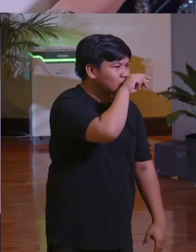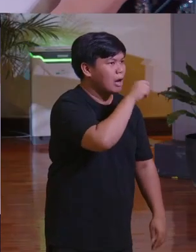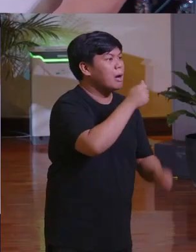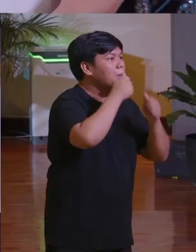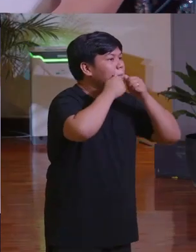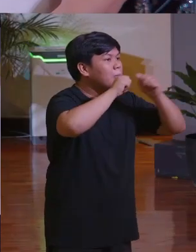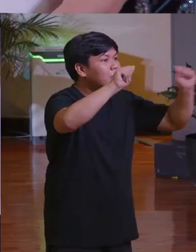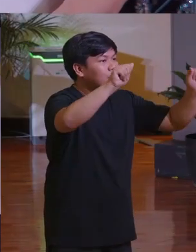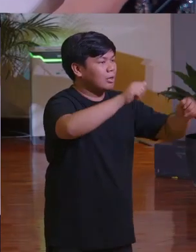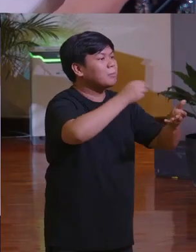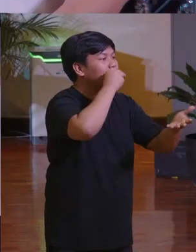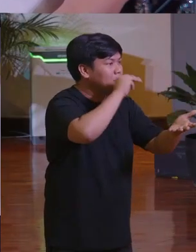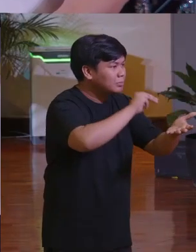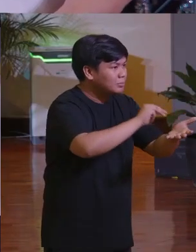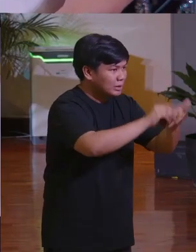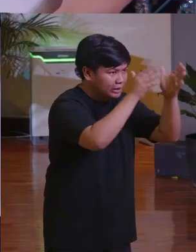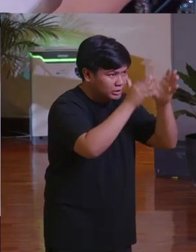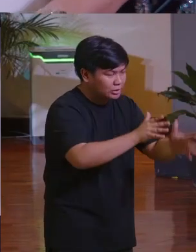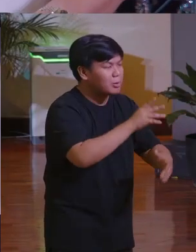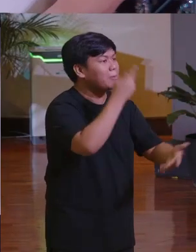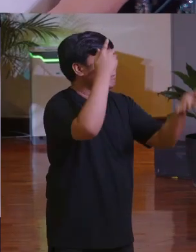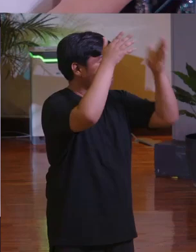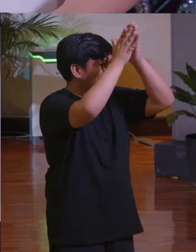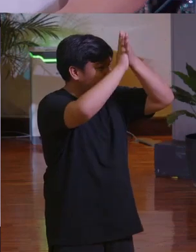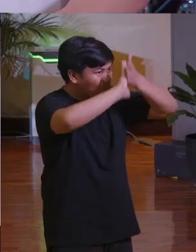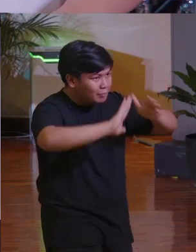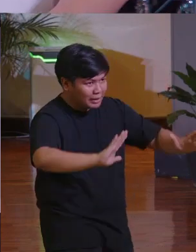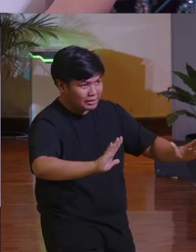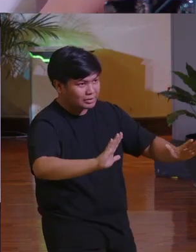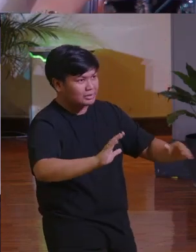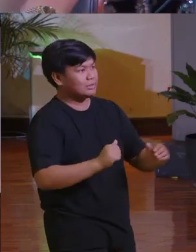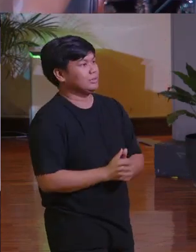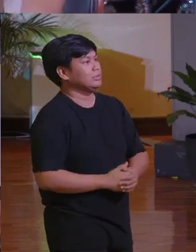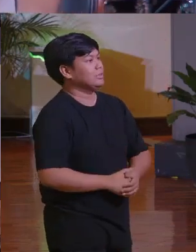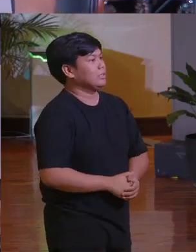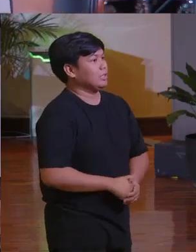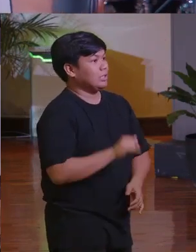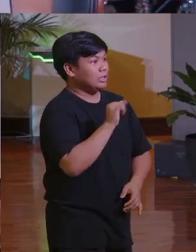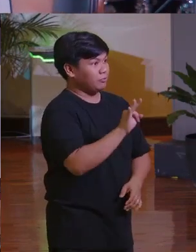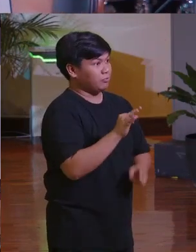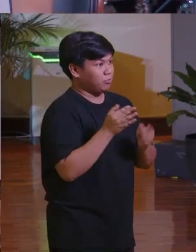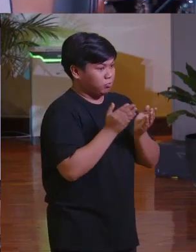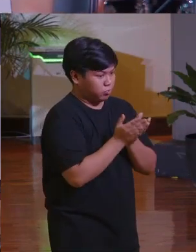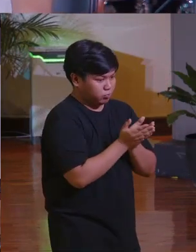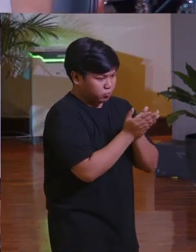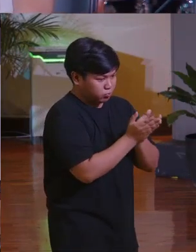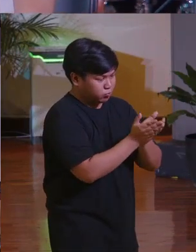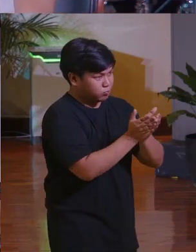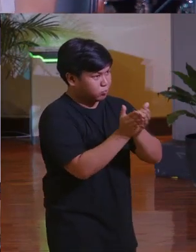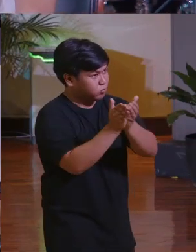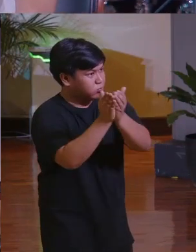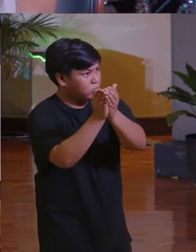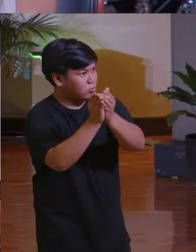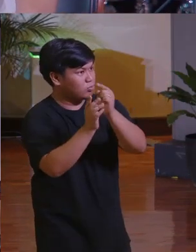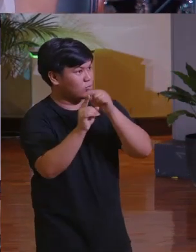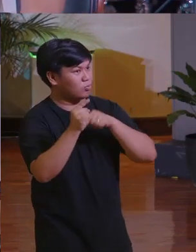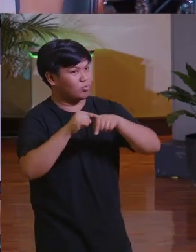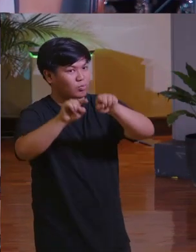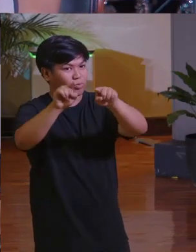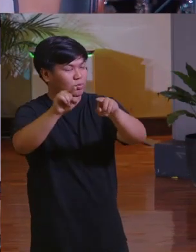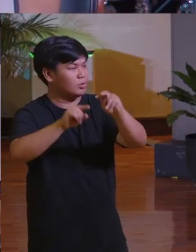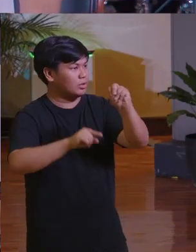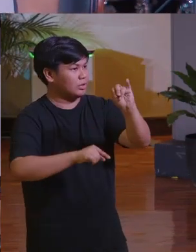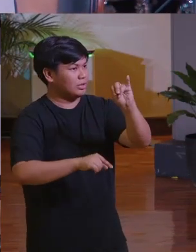Ang sabi pa sa verse 3 ng chapter 3, 3 days journey in breadth ang Nineveh.